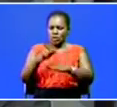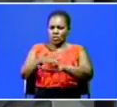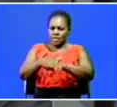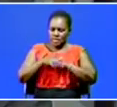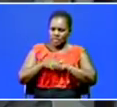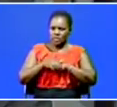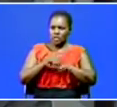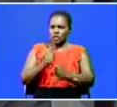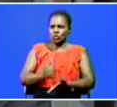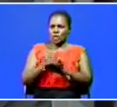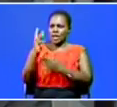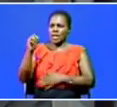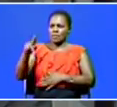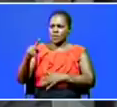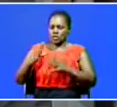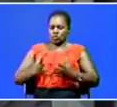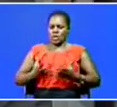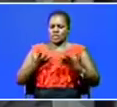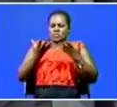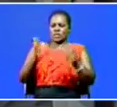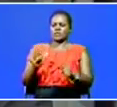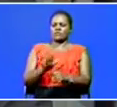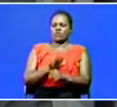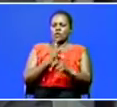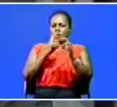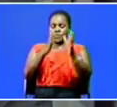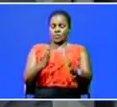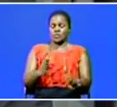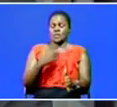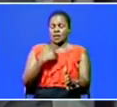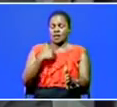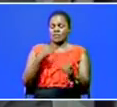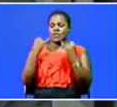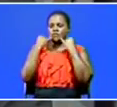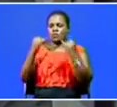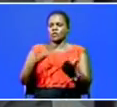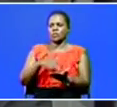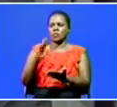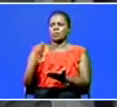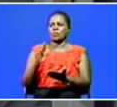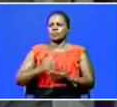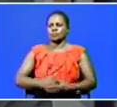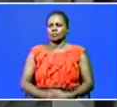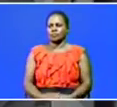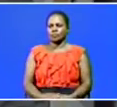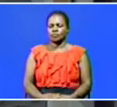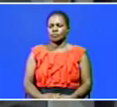ili kuwawezesha wabunge kujieleza kikamilifu. Jeff Kirui na maelezo zaidi kwenye makala ya Ridhaa ya Bunge.